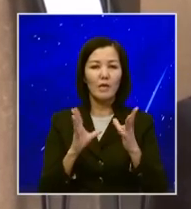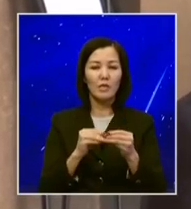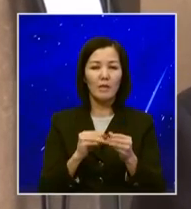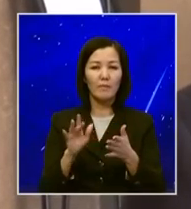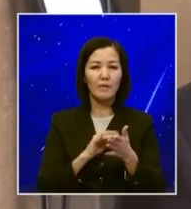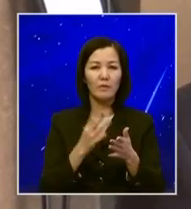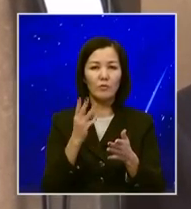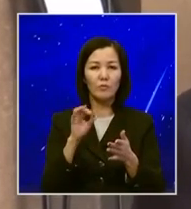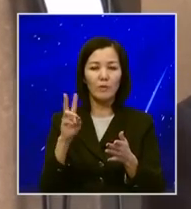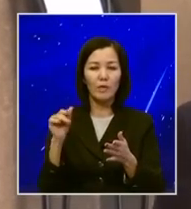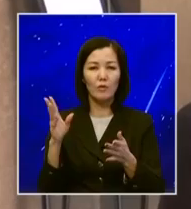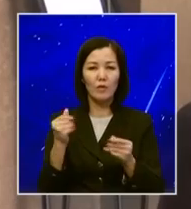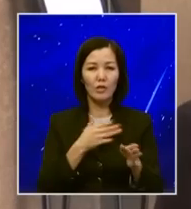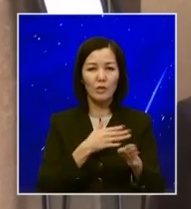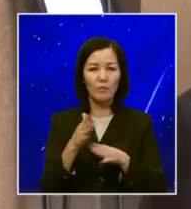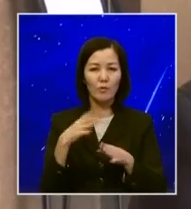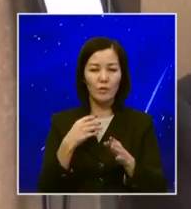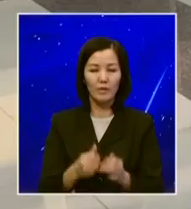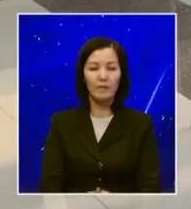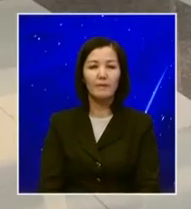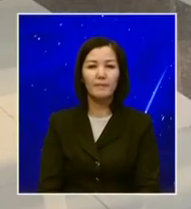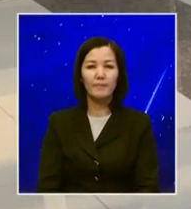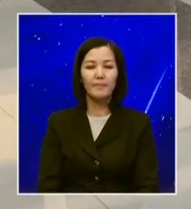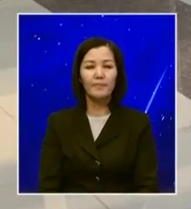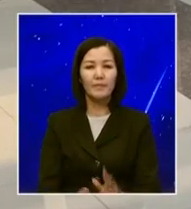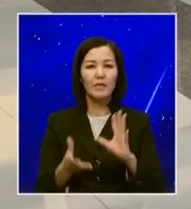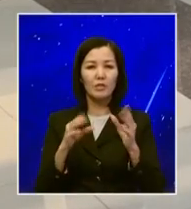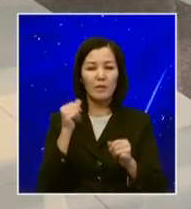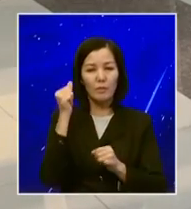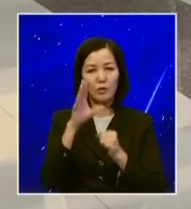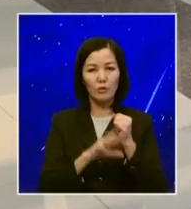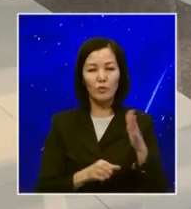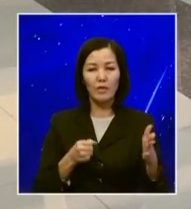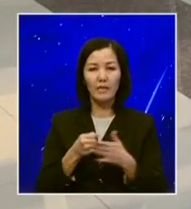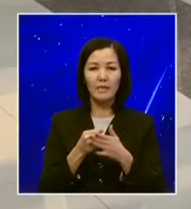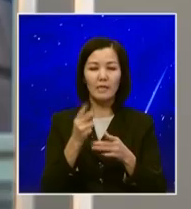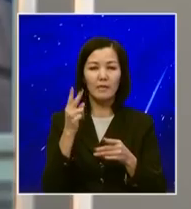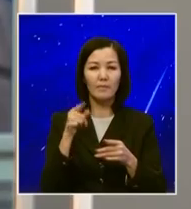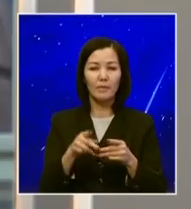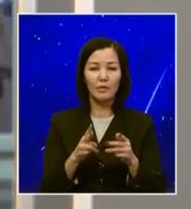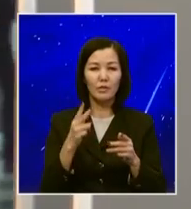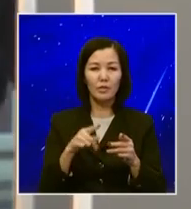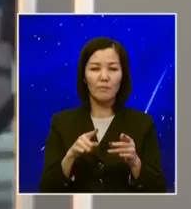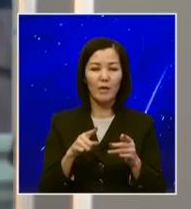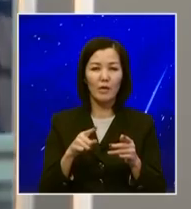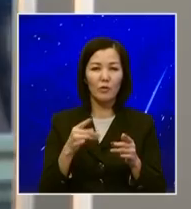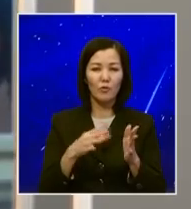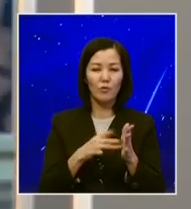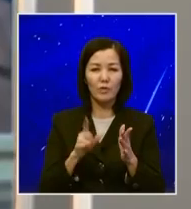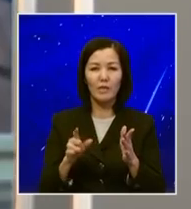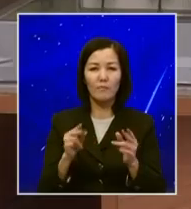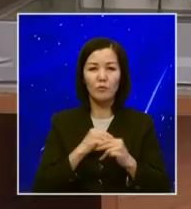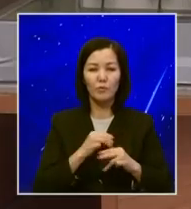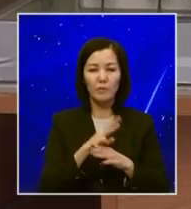есеппен 3 миллион теңгеден аса қаражат төленді. Жалпы жыл соңына дейін облыста 20949 адам жұмыспен қамтылады.